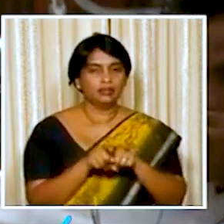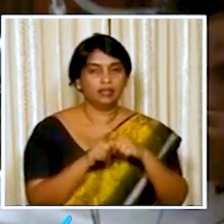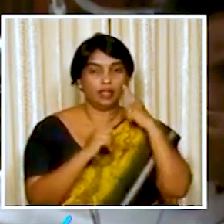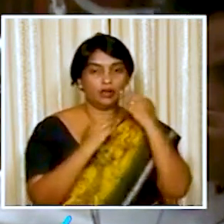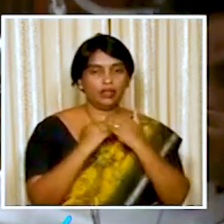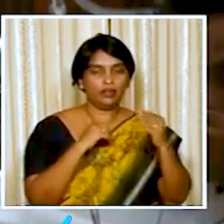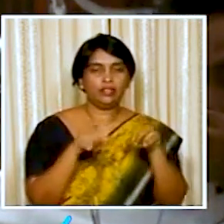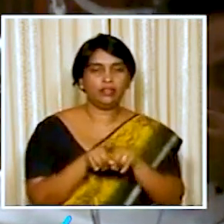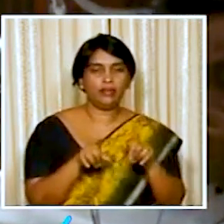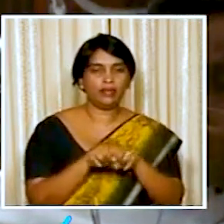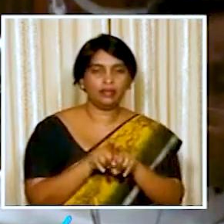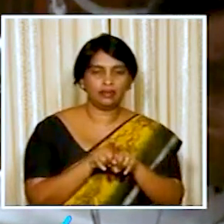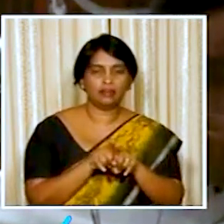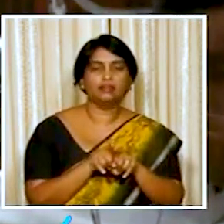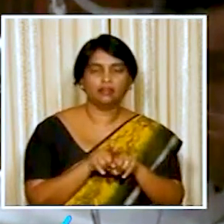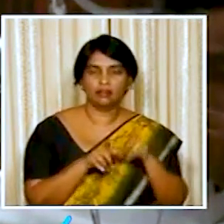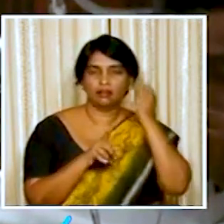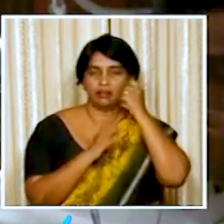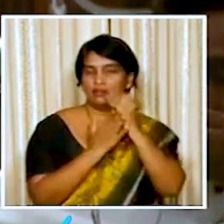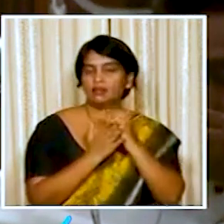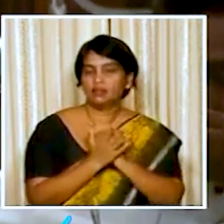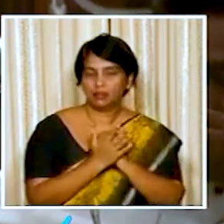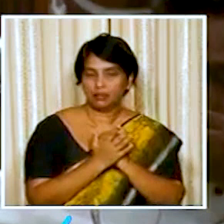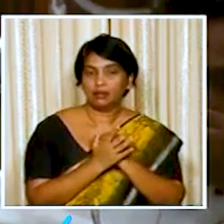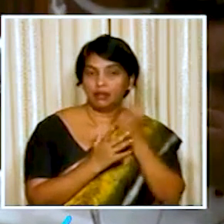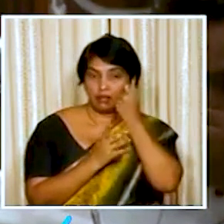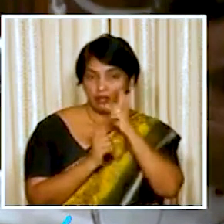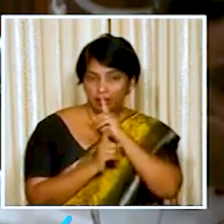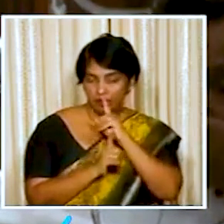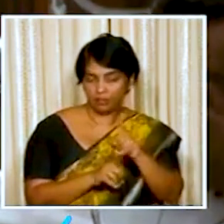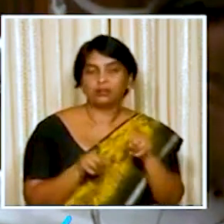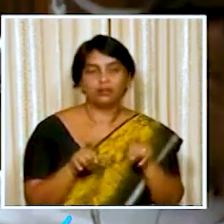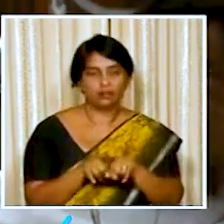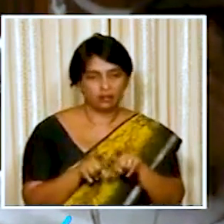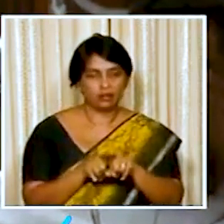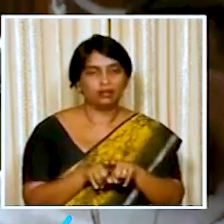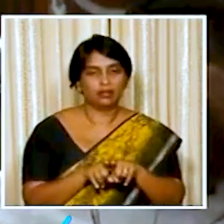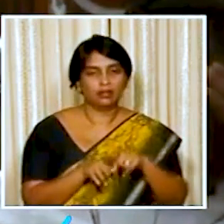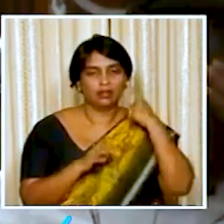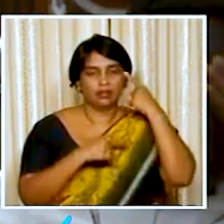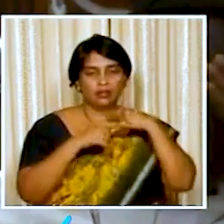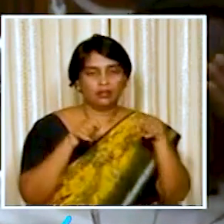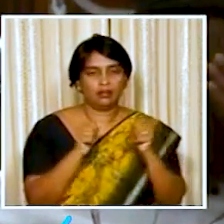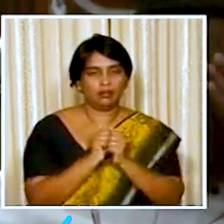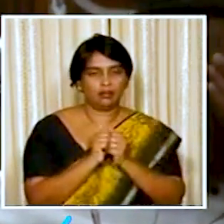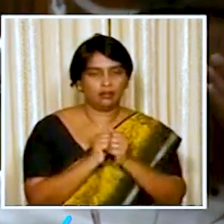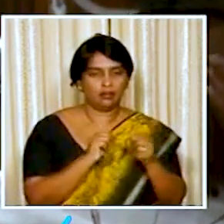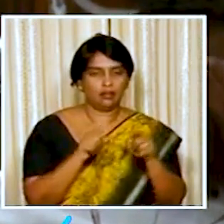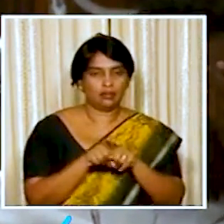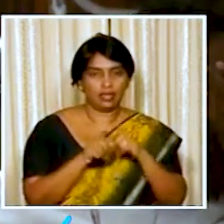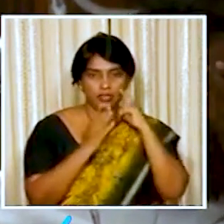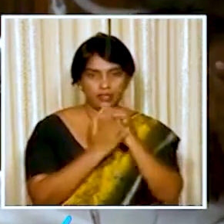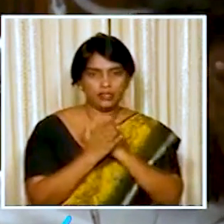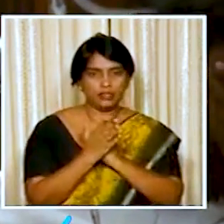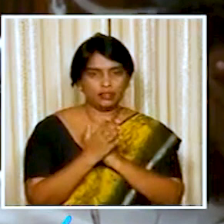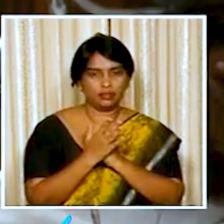ණය ක්‍රතිව්‍යගත කිරීම ගැන යෝජනාව. මේ යෝජනාව ගෙනාවට පස්සේ තමයි මේ රටේ සාමාන්‍ය ජනතාවට තේරෙන්නේ මේ අය මේ කාලතිස කරපු